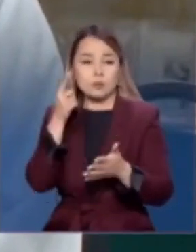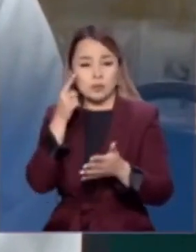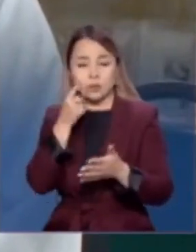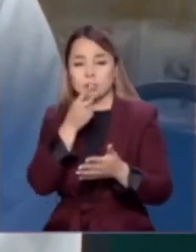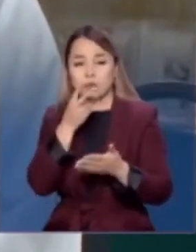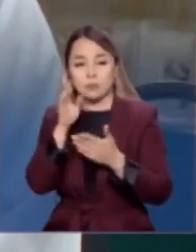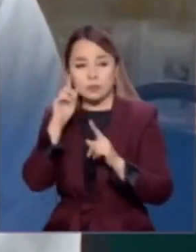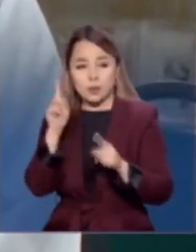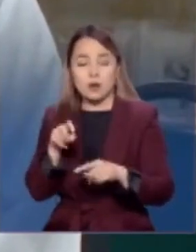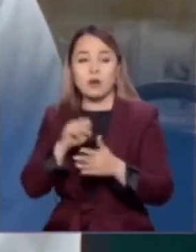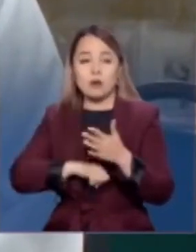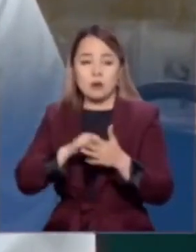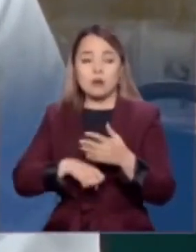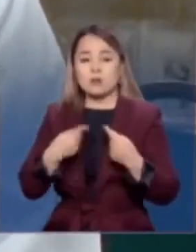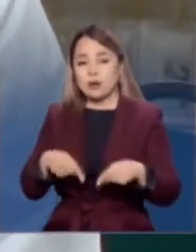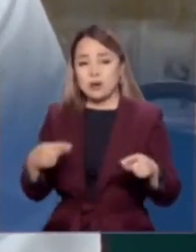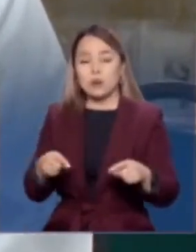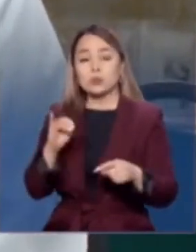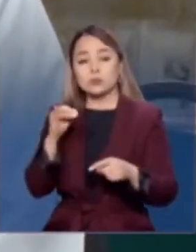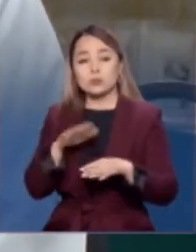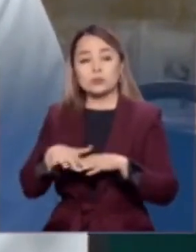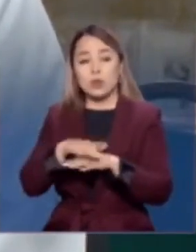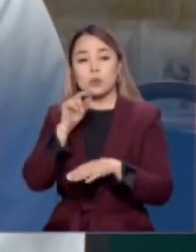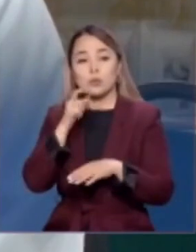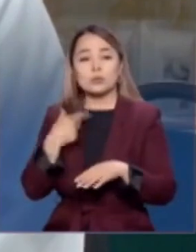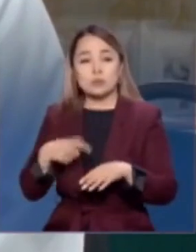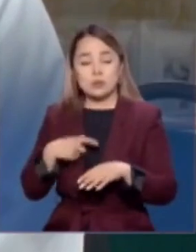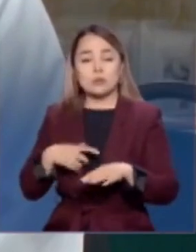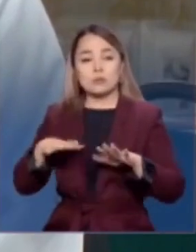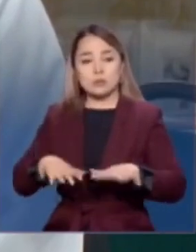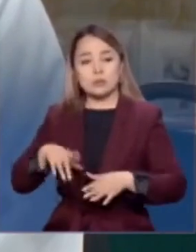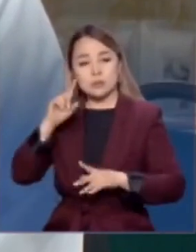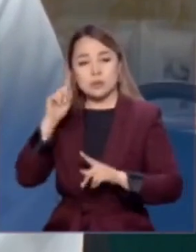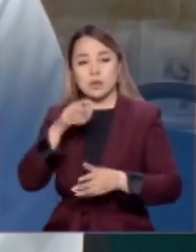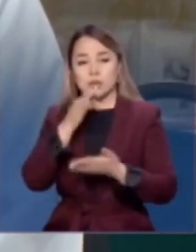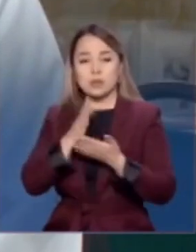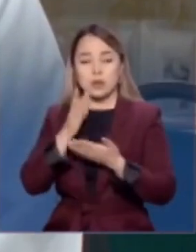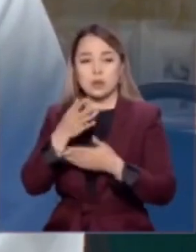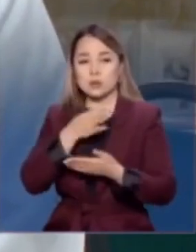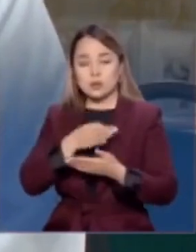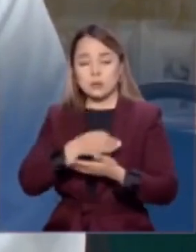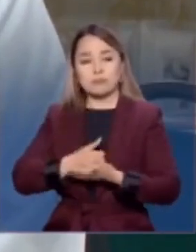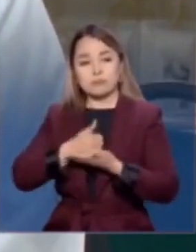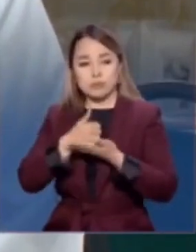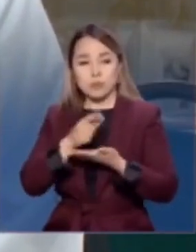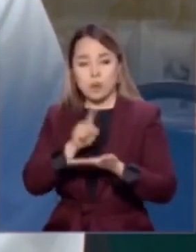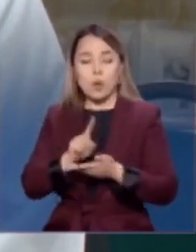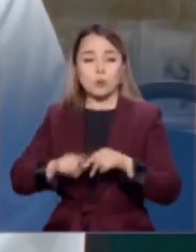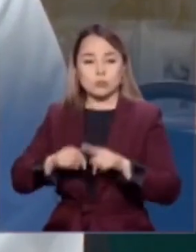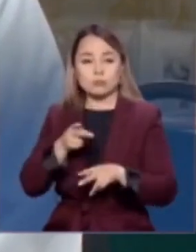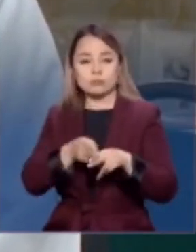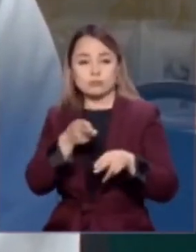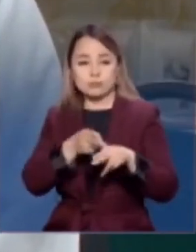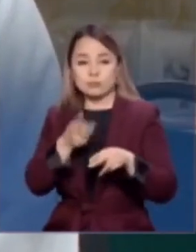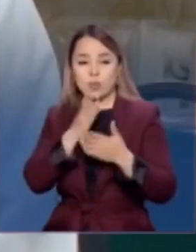Әр аймақта себеп әр түрлі. Мысалы, оңтүстікте ер адам өзін осылай ұстау керек деген түсінік бар. Одан бөлік туыстары